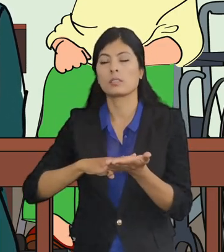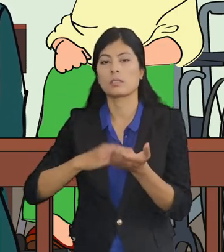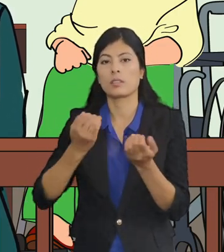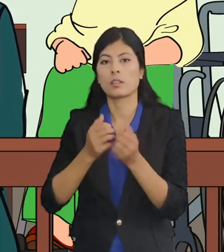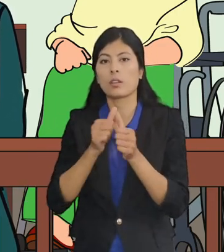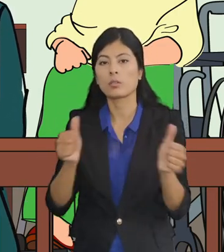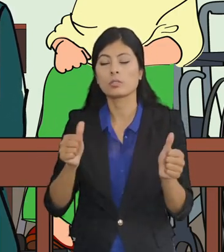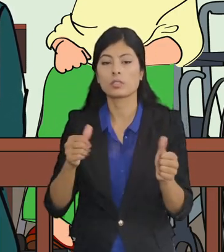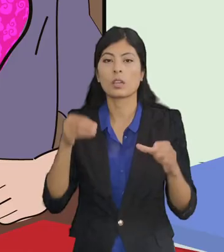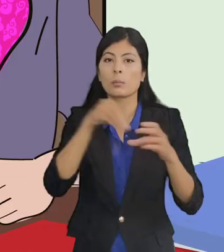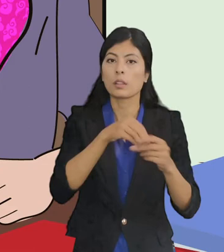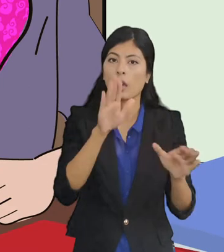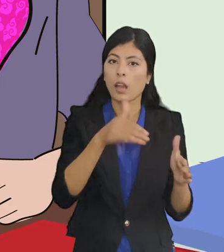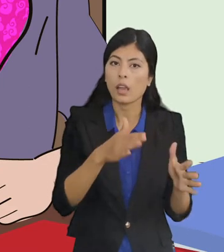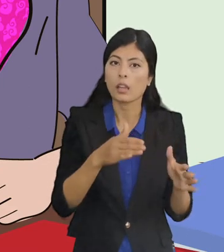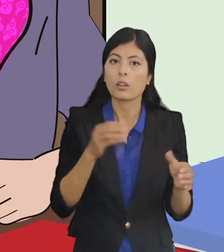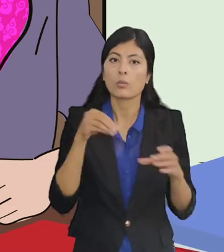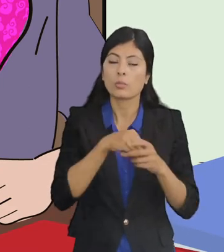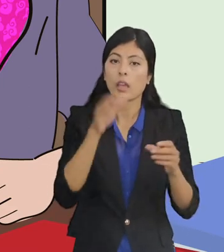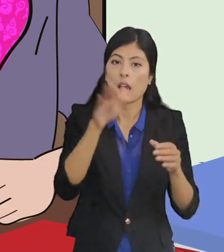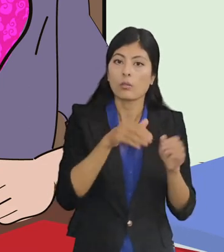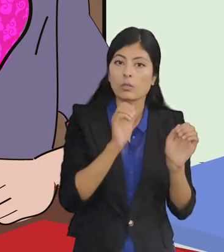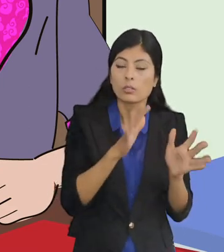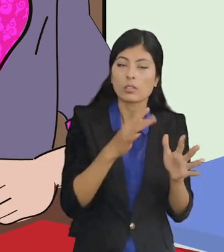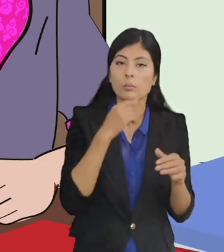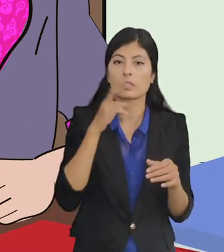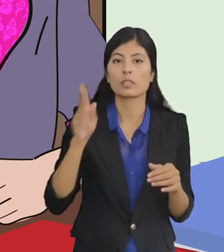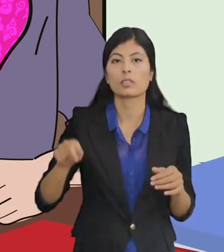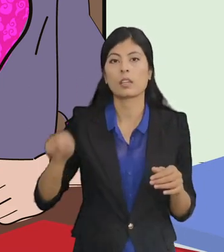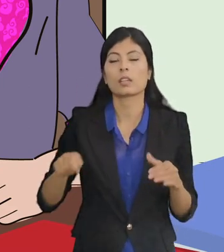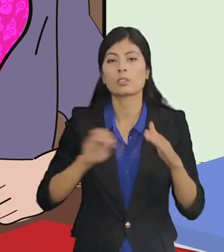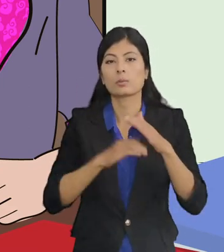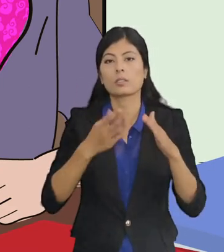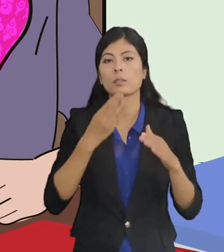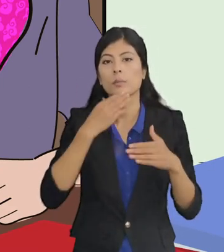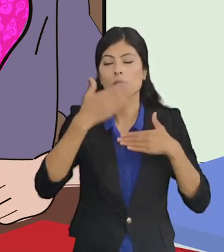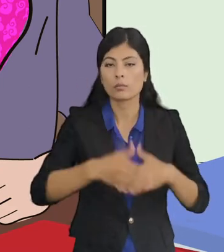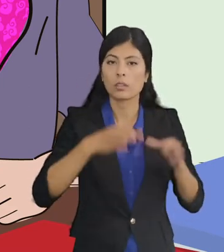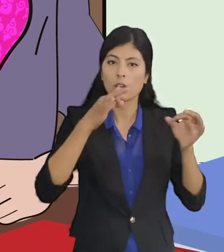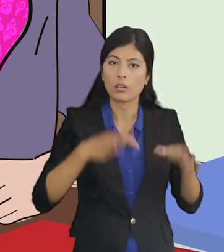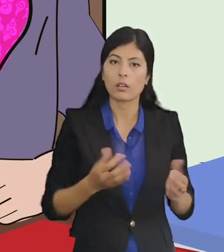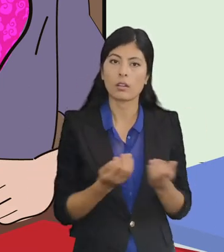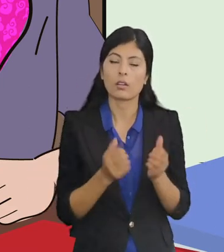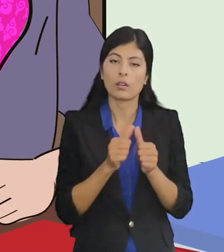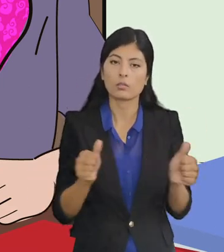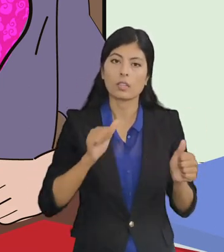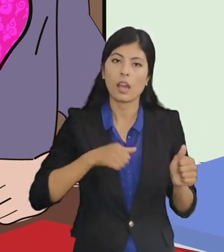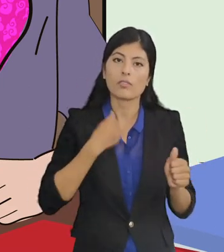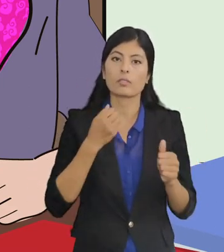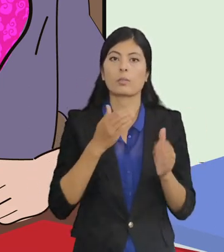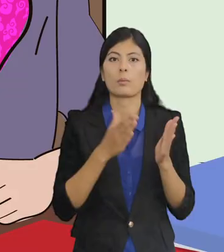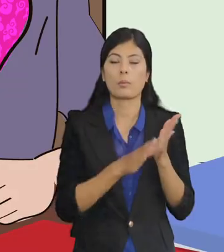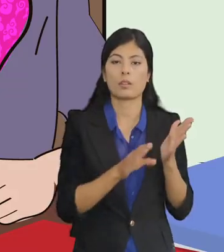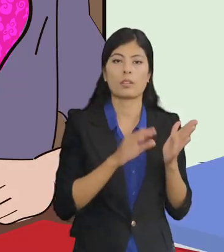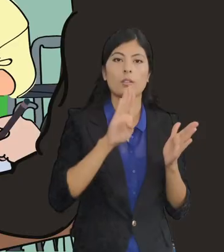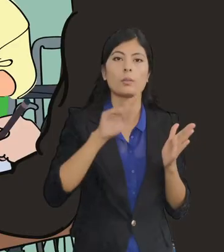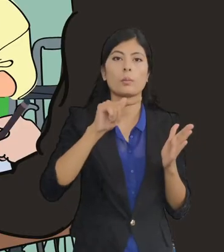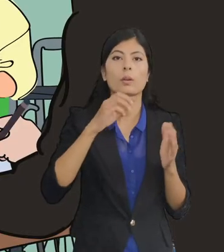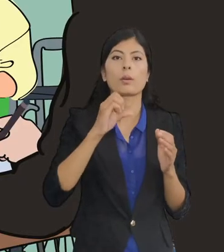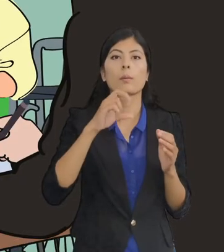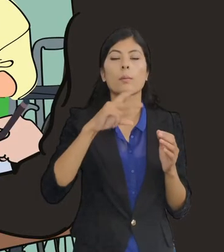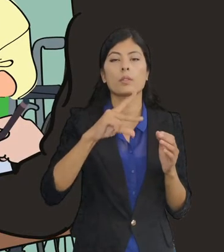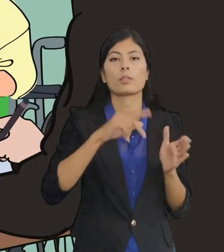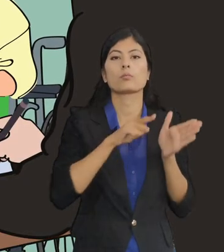वा उपस्थित नगराएको साक्षीलाई न्यायिक समितिले म्याद तोकी न्यायिक समितिको आफ्नै तर्फबाट झिकाई बकपत्र